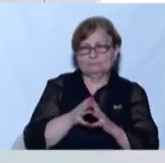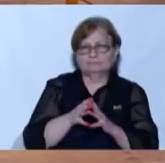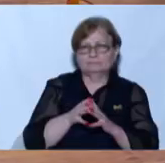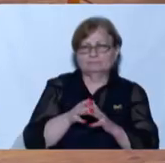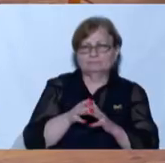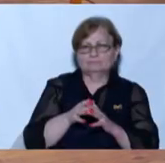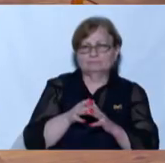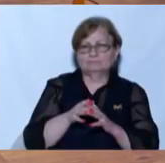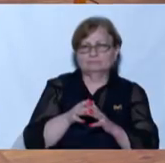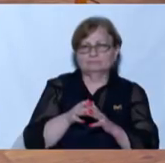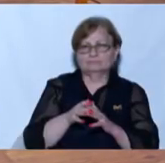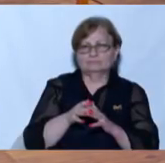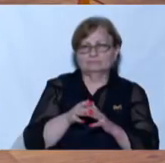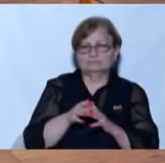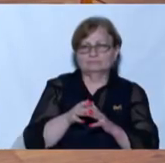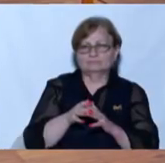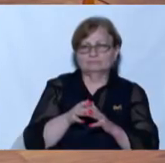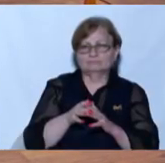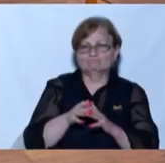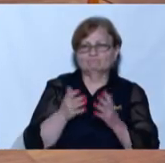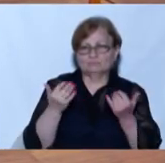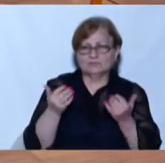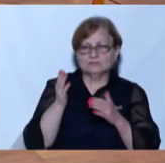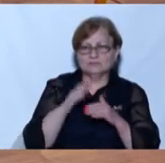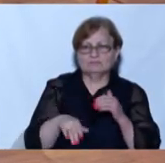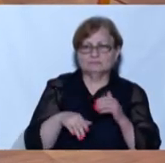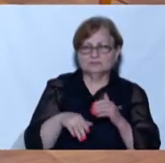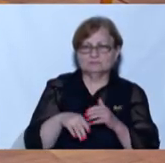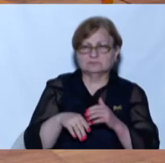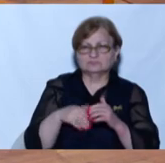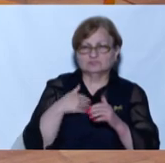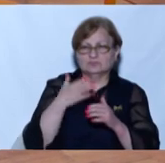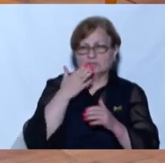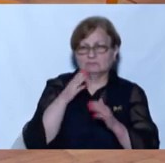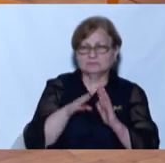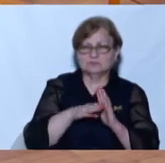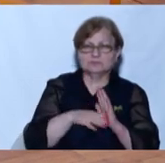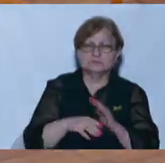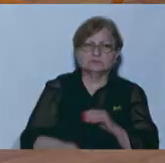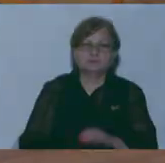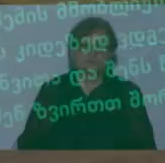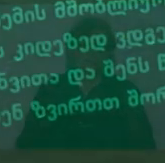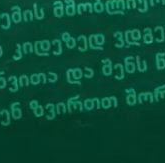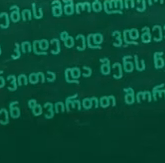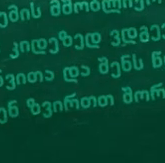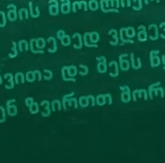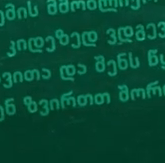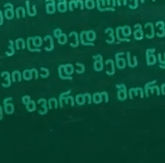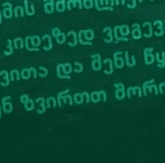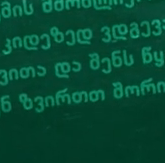უკეთესად შევიმეცნოთ. ამით დღეს დავთავოთ ჩვენი გაკვეთილი.